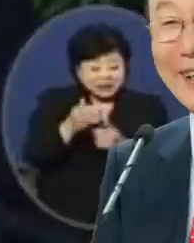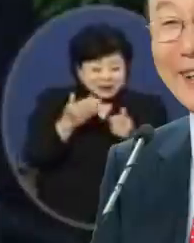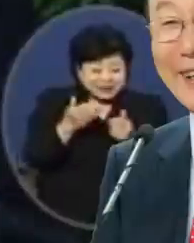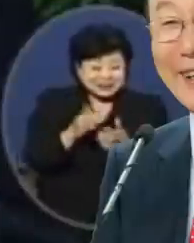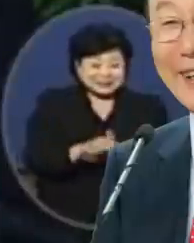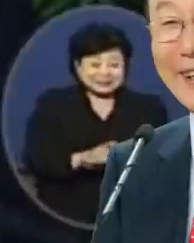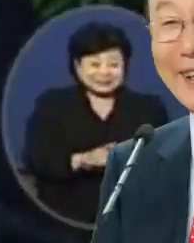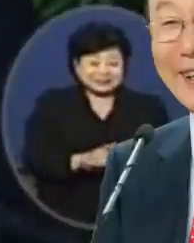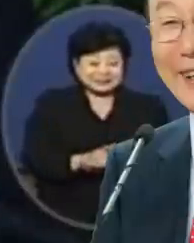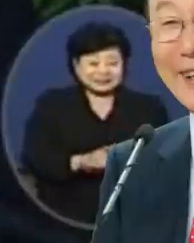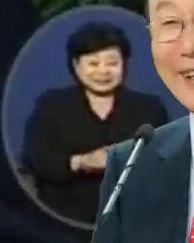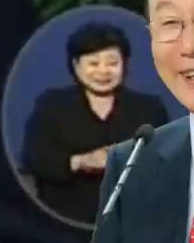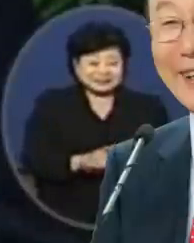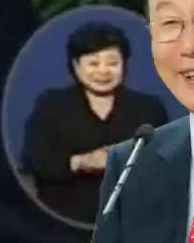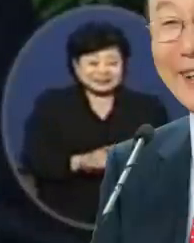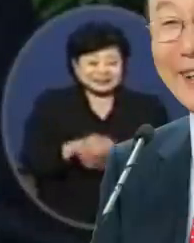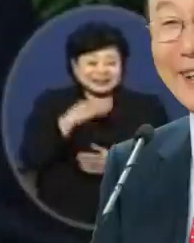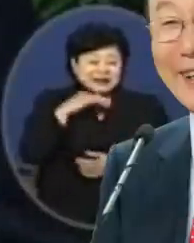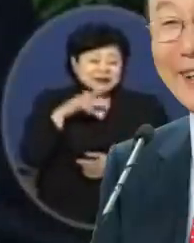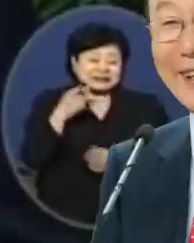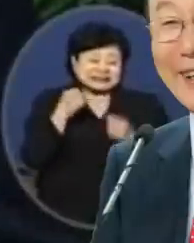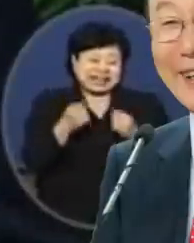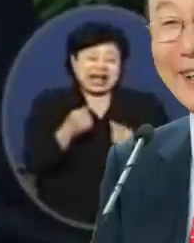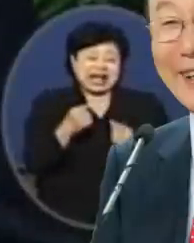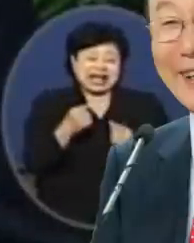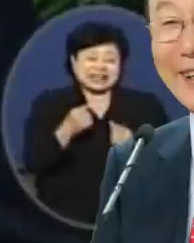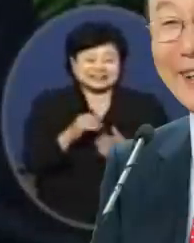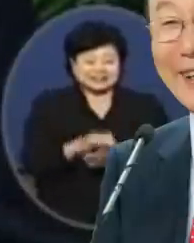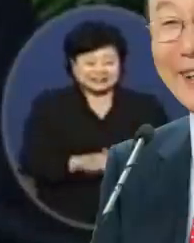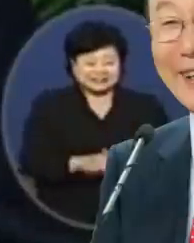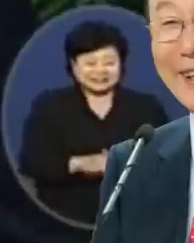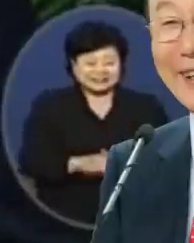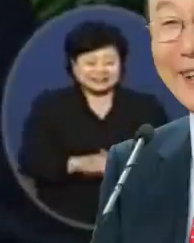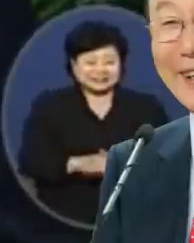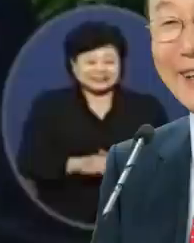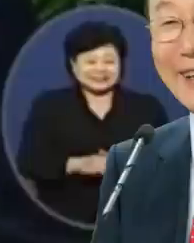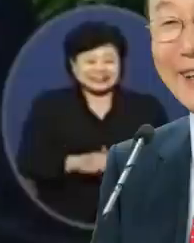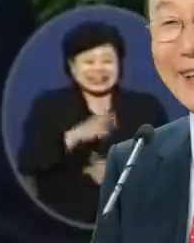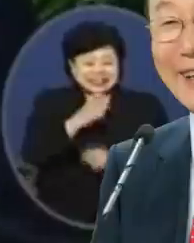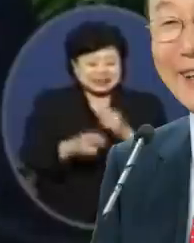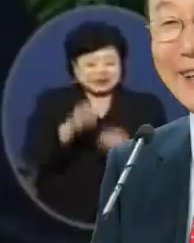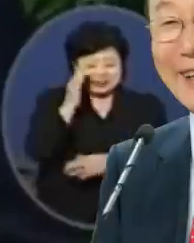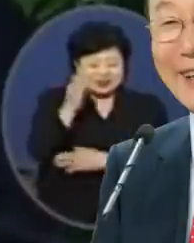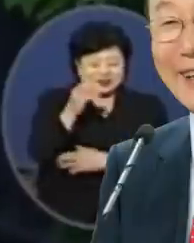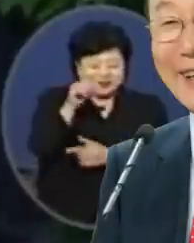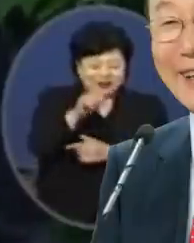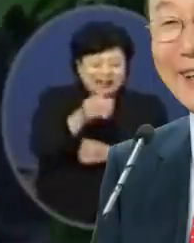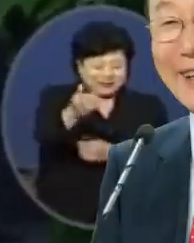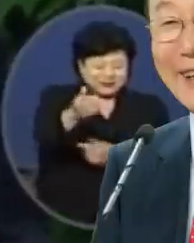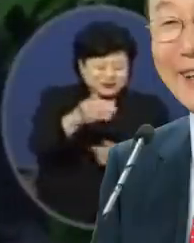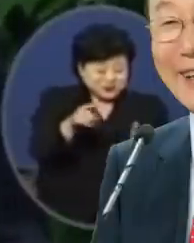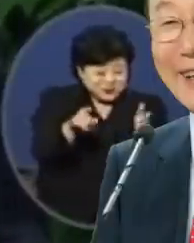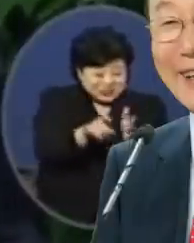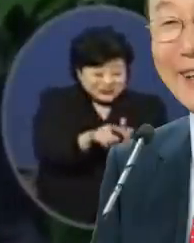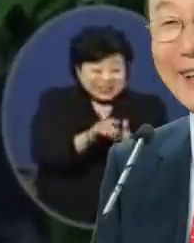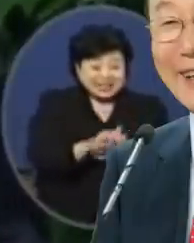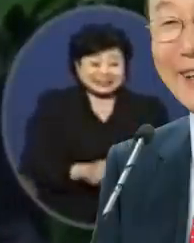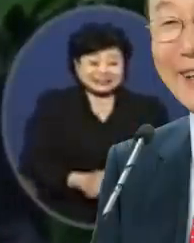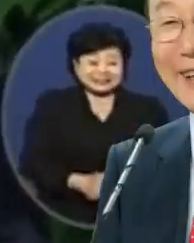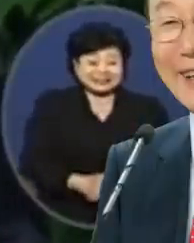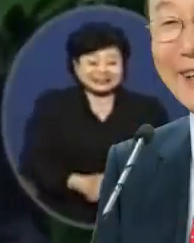하나님께서 나에게 100살 동안 살고 그 20년 동안 복음을 전하게 할 줄 믿습니다.